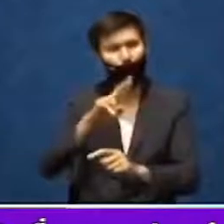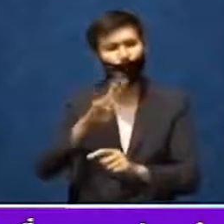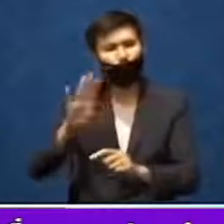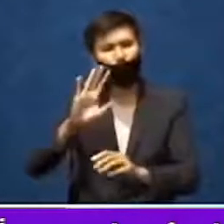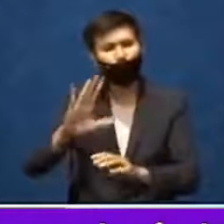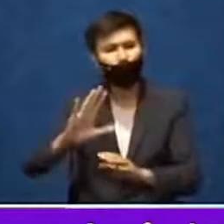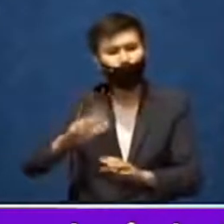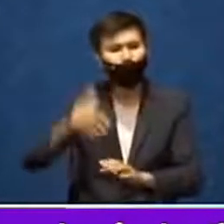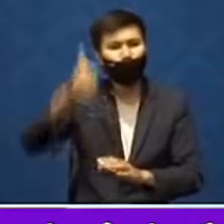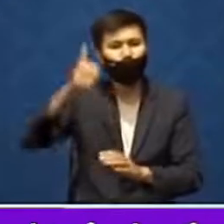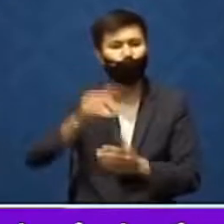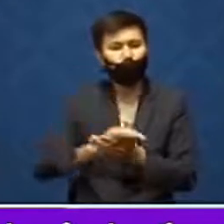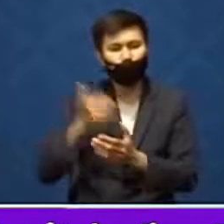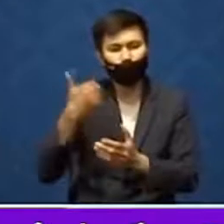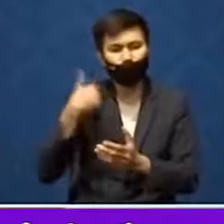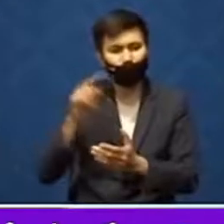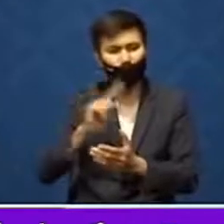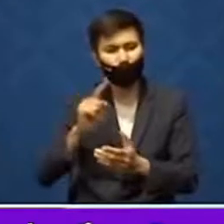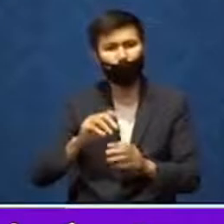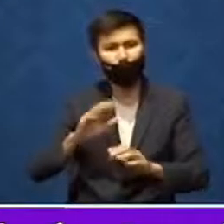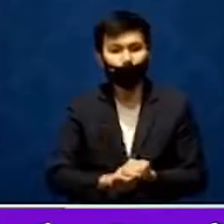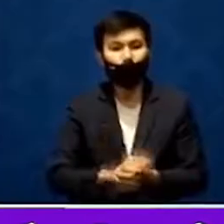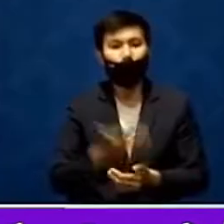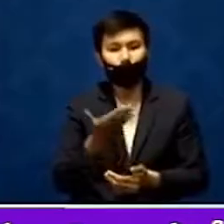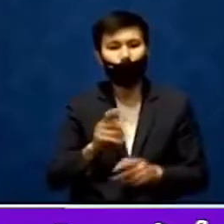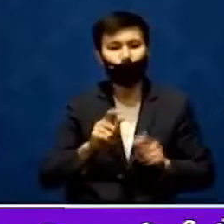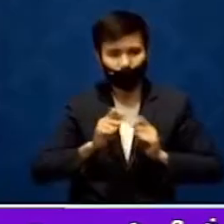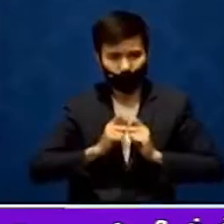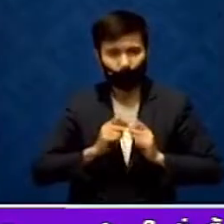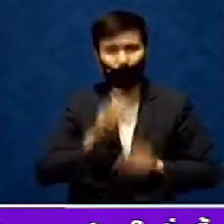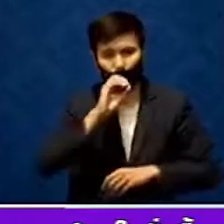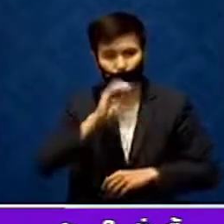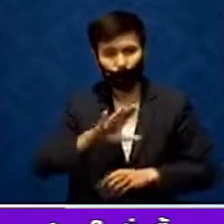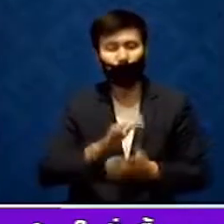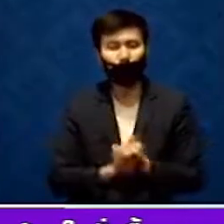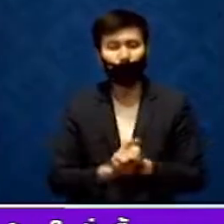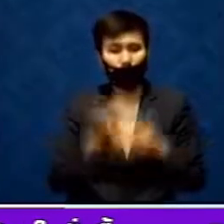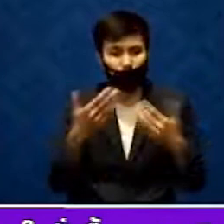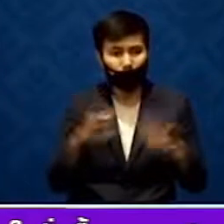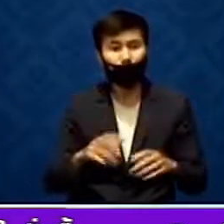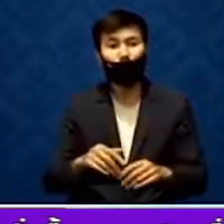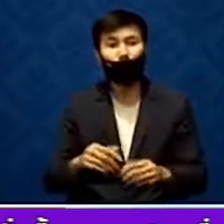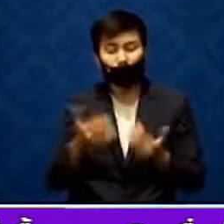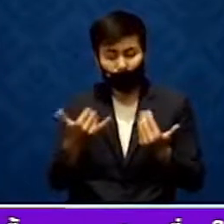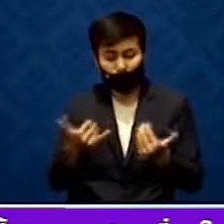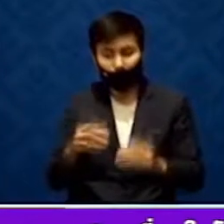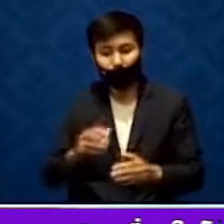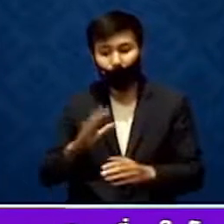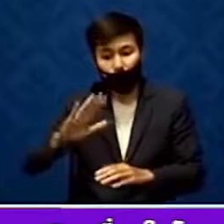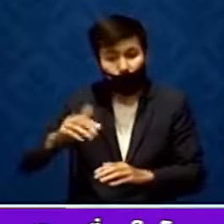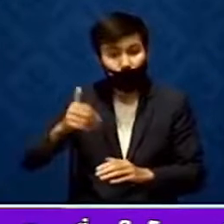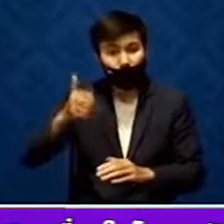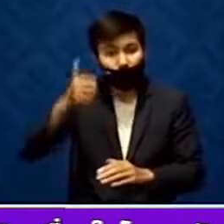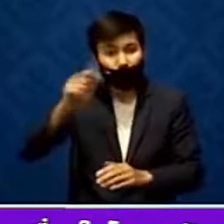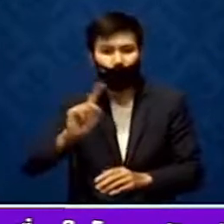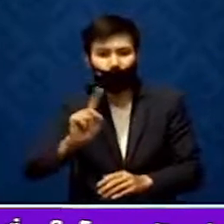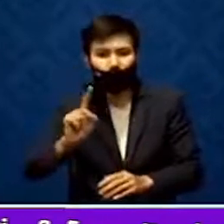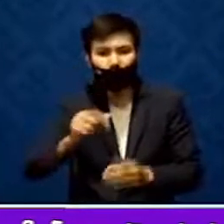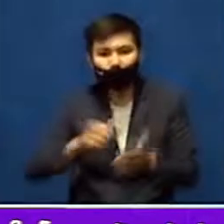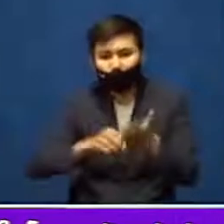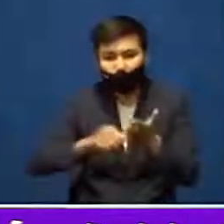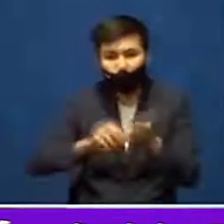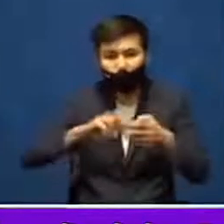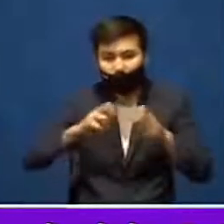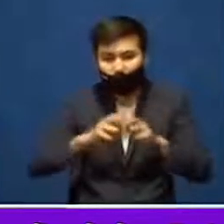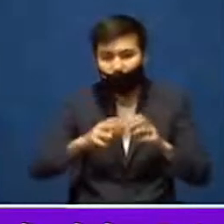ก็ยังมีงบประมาณในการฟื้นฟูด้วยครับแล้วก็ผลสัมฤทธิ์ตั้งแต่รัฐบาลนี้เข้ามาเราแก้หนี้ให้เกษตรก